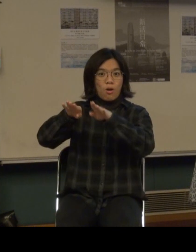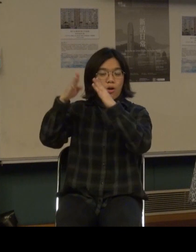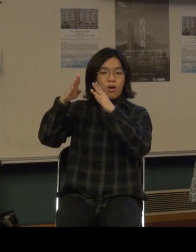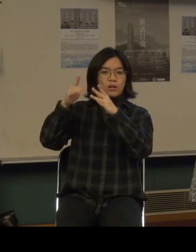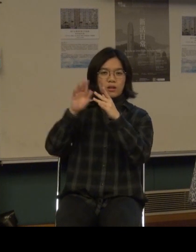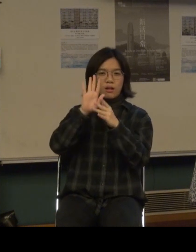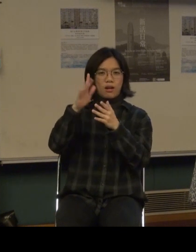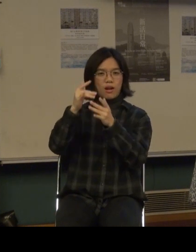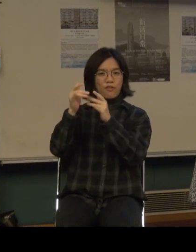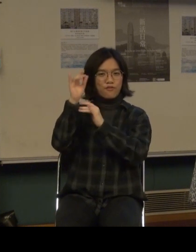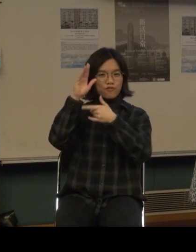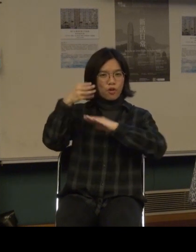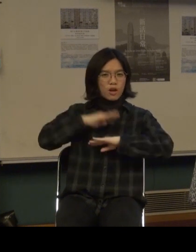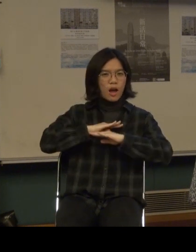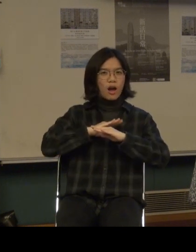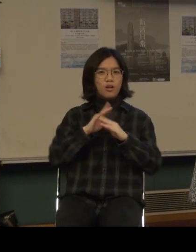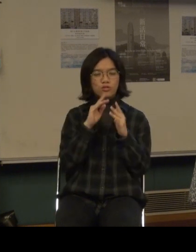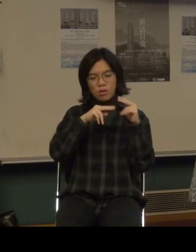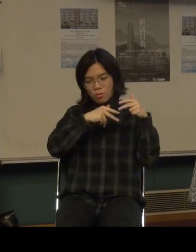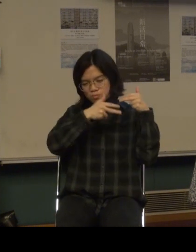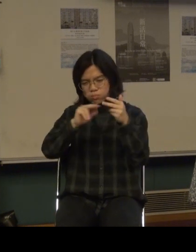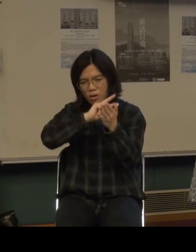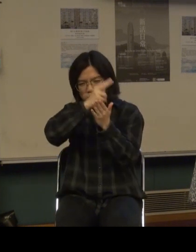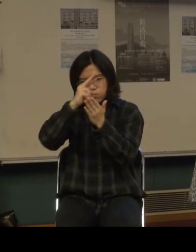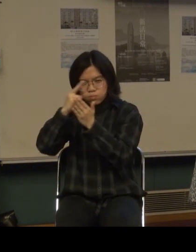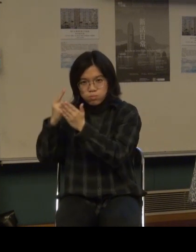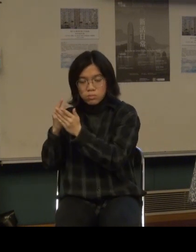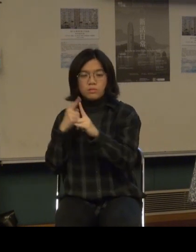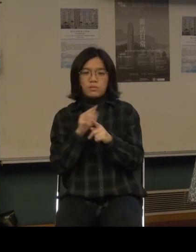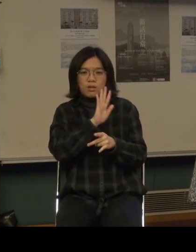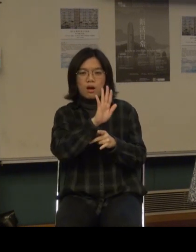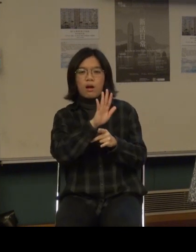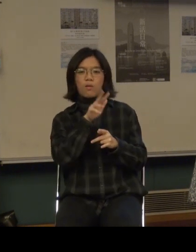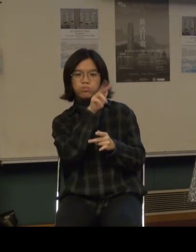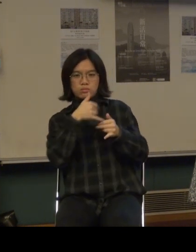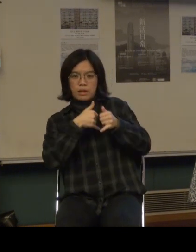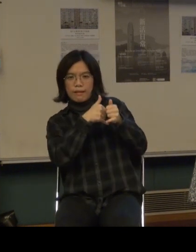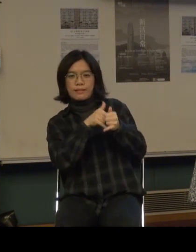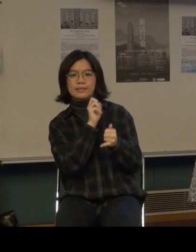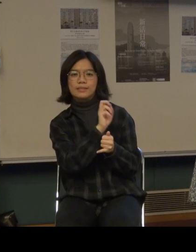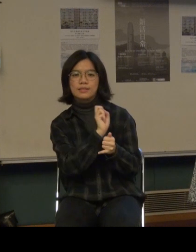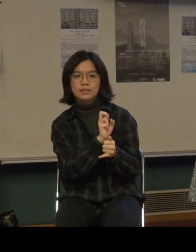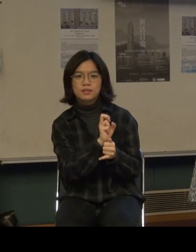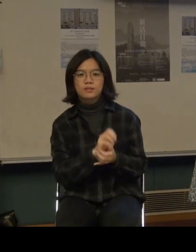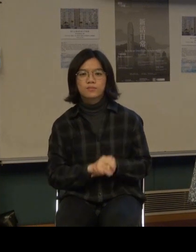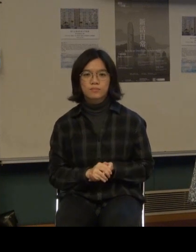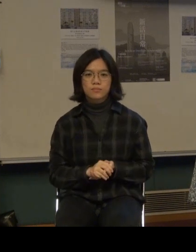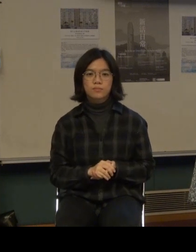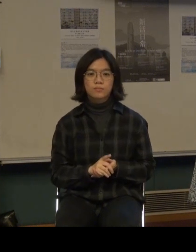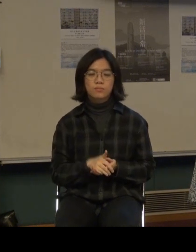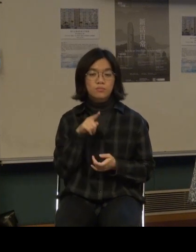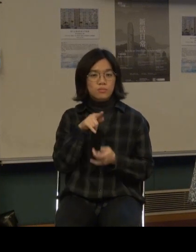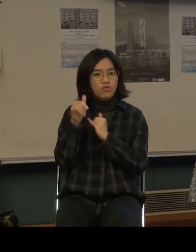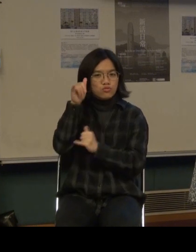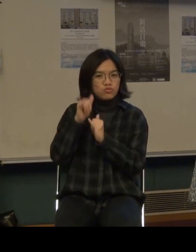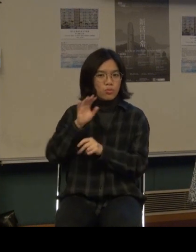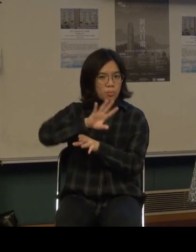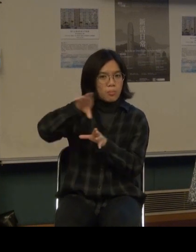良或者演變，但係佢都係根據住一啲嘅傳統嘅。呢啲嘅傳統包括咗一啲乜